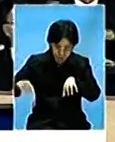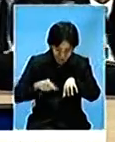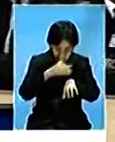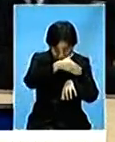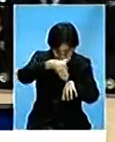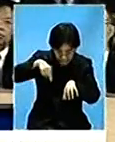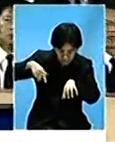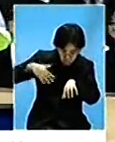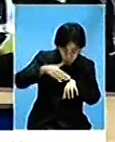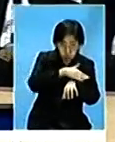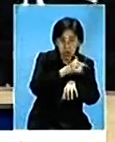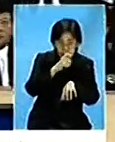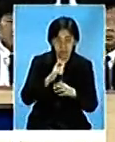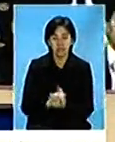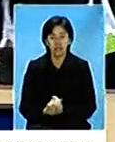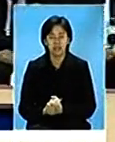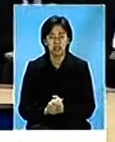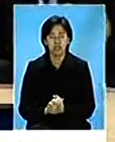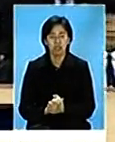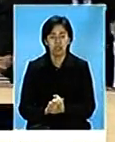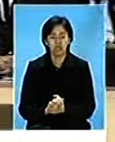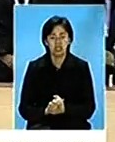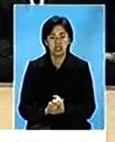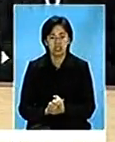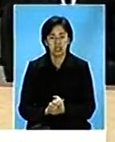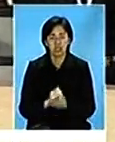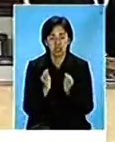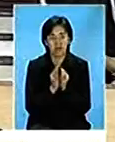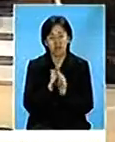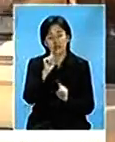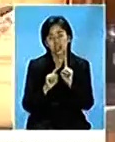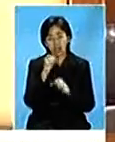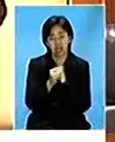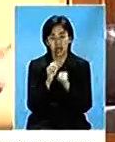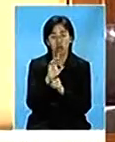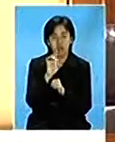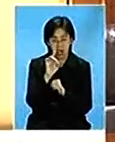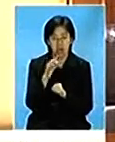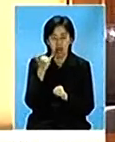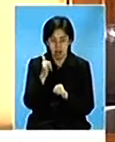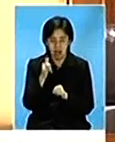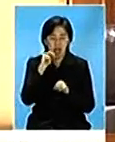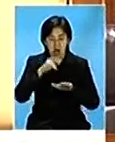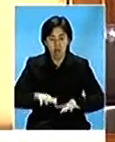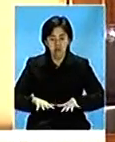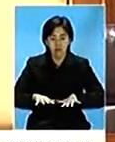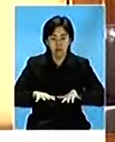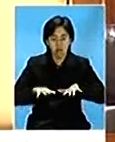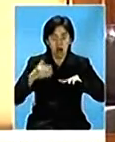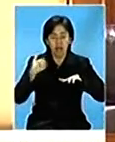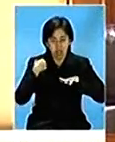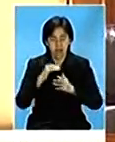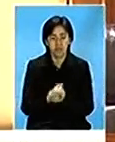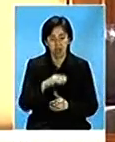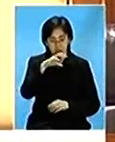ราะวันหนึ่งนะฮะในสถิติ100ปีเนี่ยมันอาจจะโอเวอร์แบงค์นะฮะโอเวอร์ฟลูมาเมื่อไหร่ก็ได้เพราะฉะนั้นเนี่ยนะฮะทุกเมืองเ